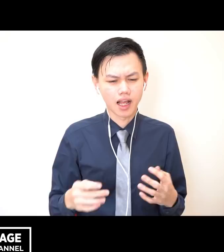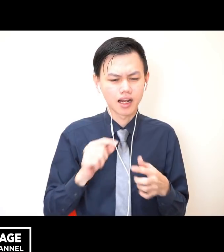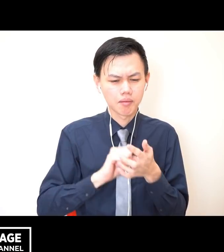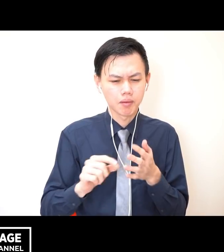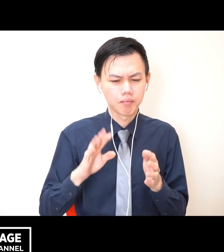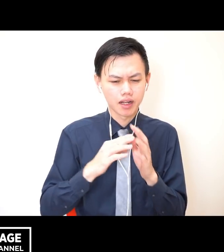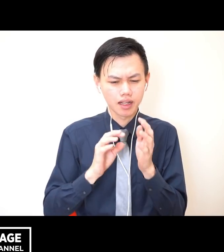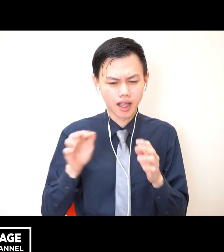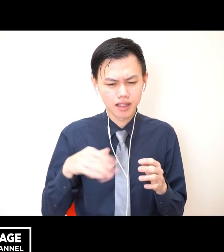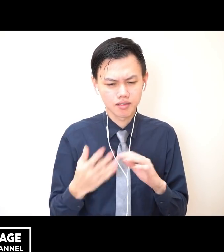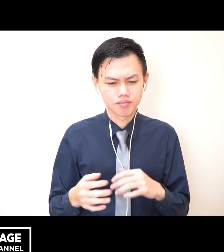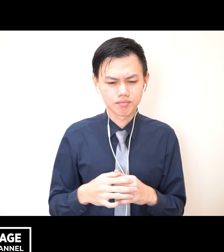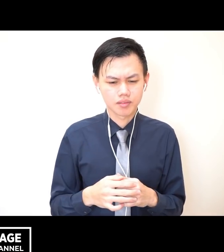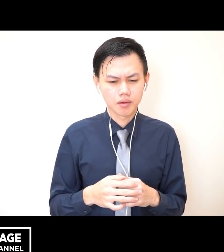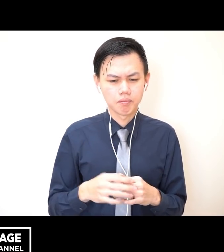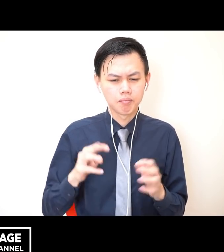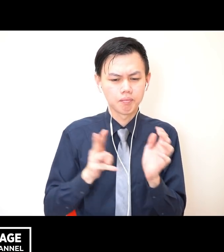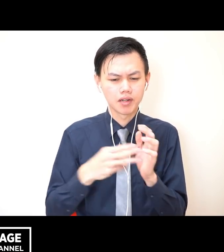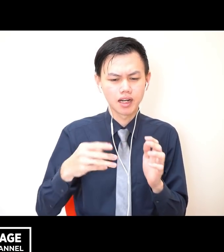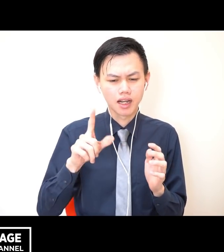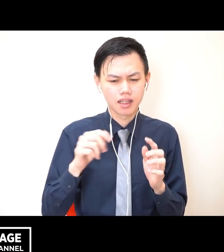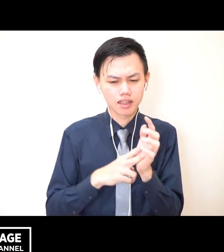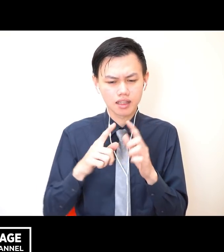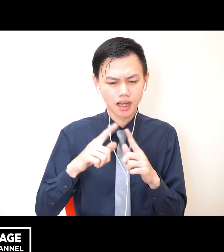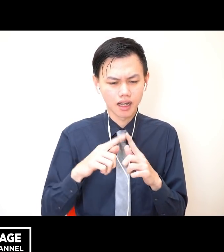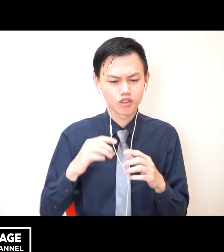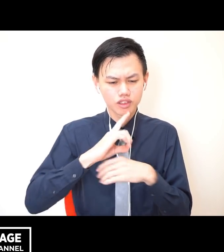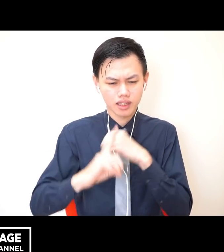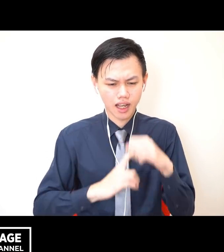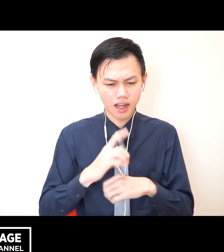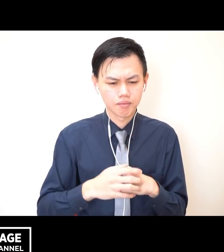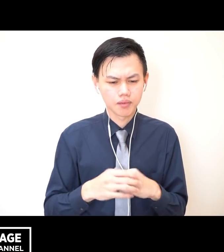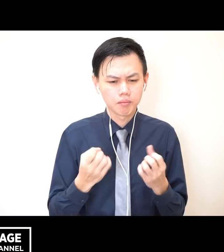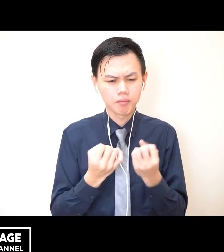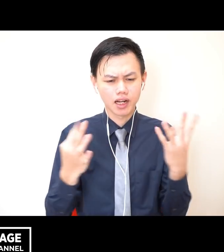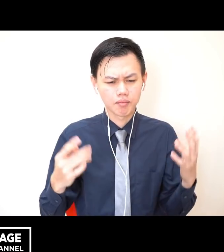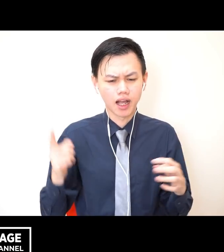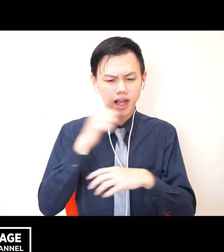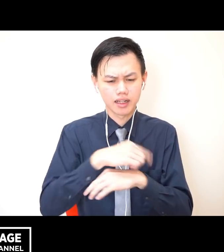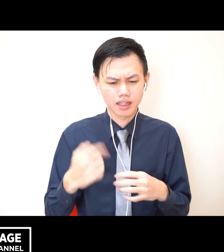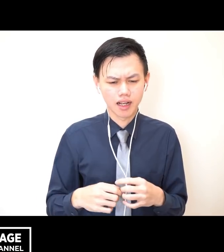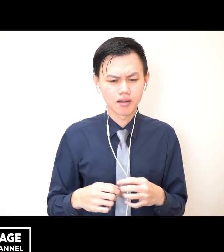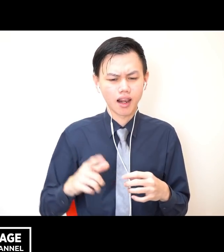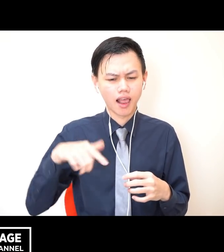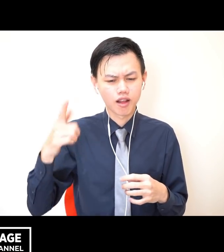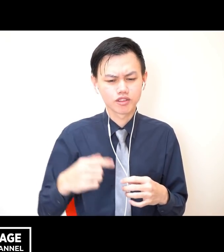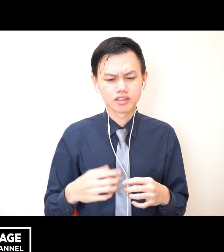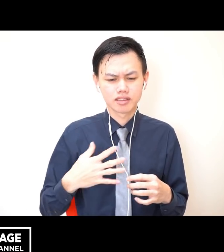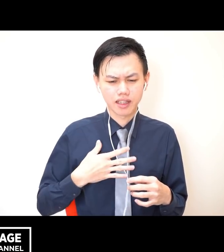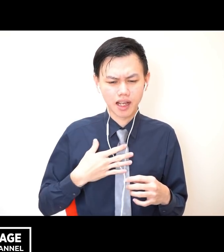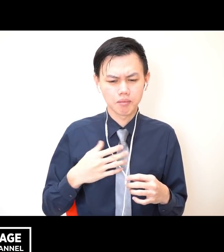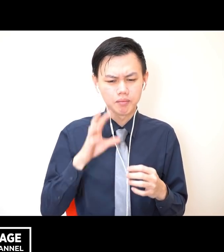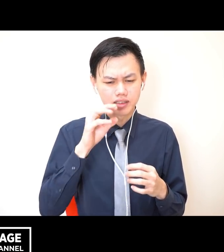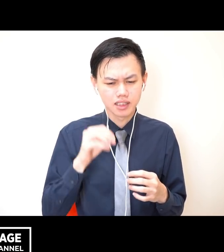ini. Beberapa hari yang lalu saya membaca sebuah artikel tentang seorang wanita. Dia berumur